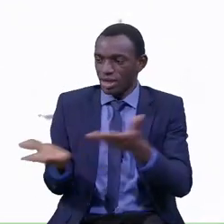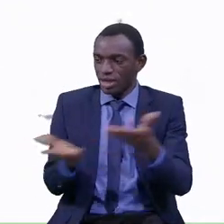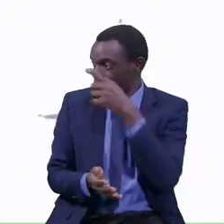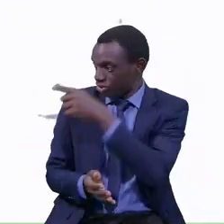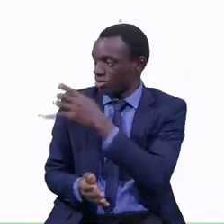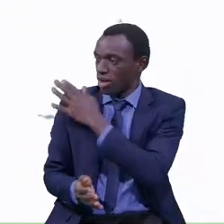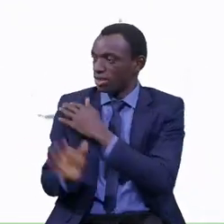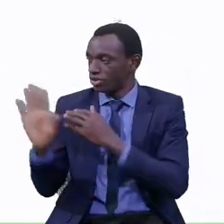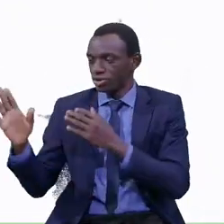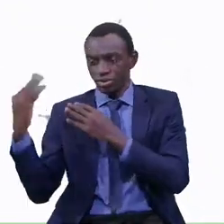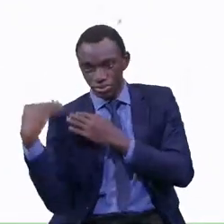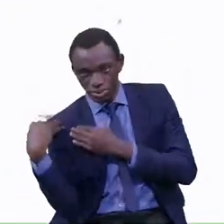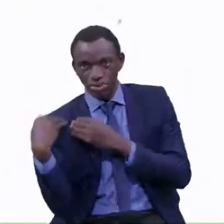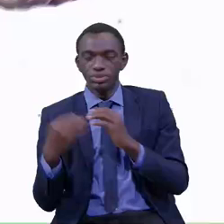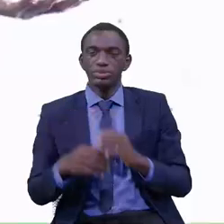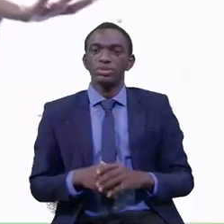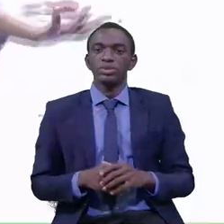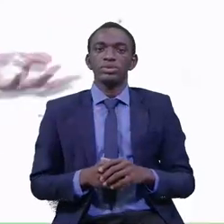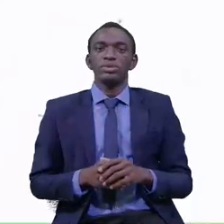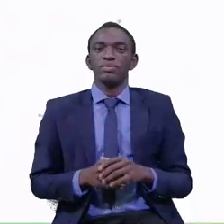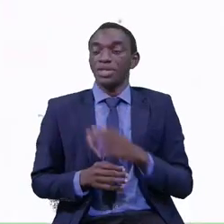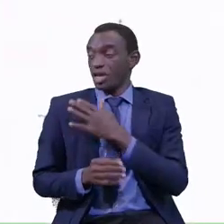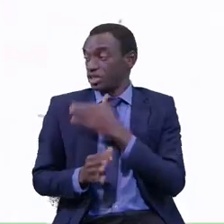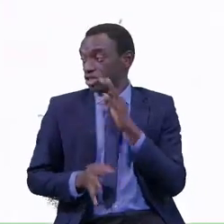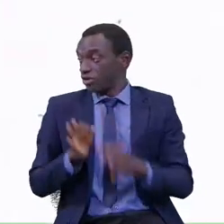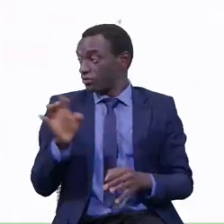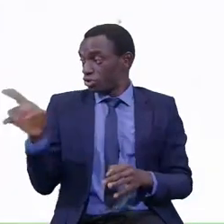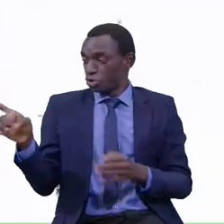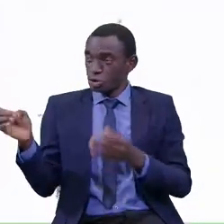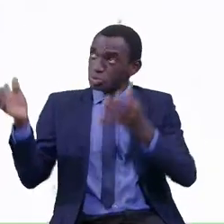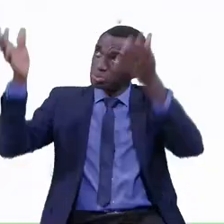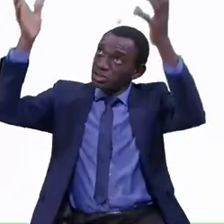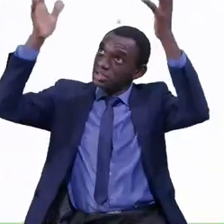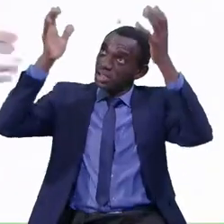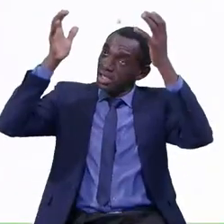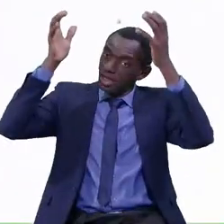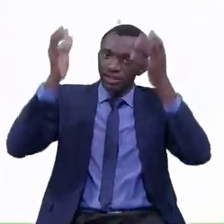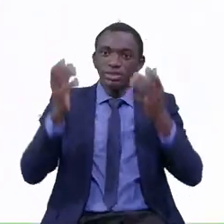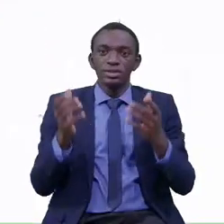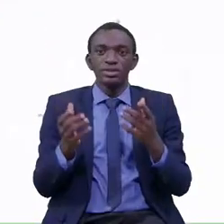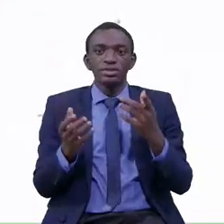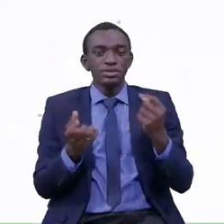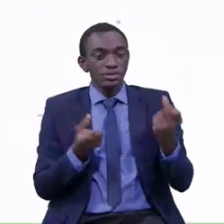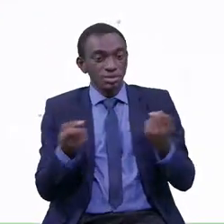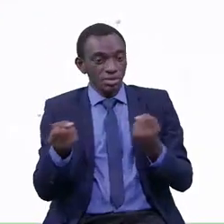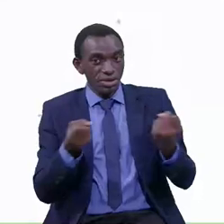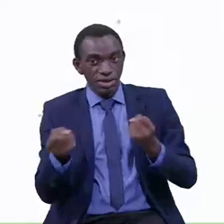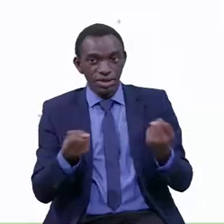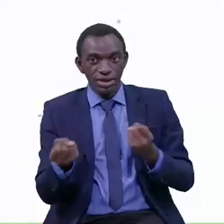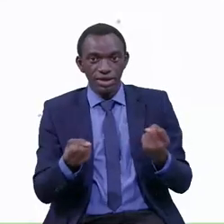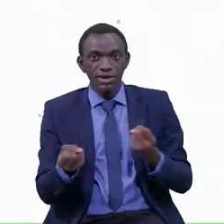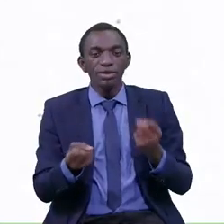te porte et ton fardeau. Même si tu mets ça sur la tête, le véhicule